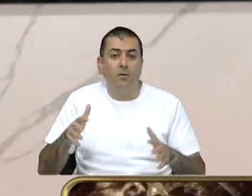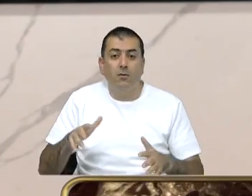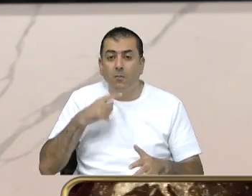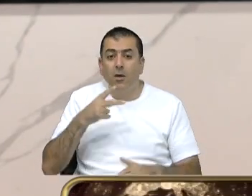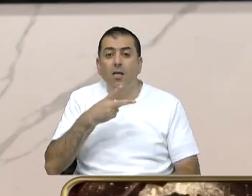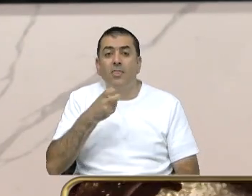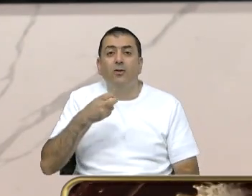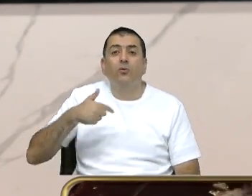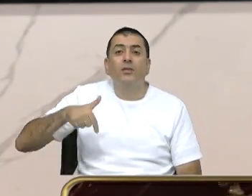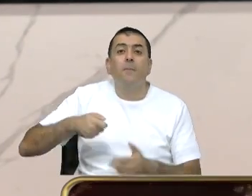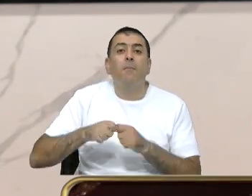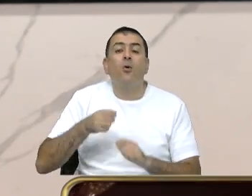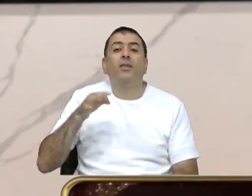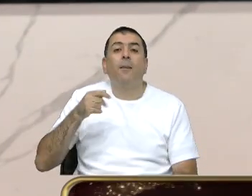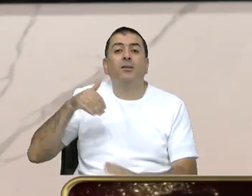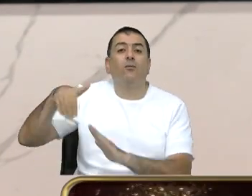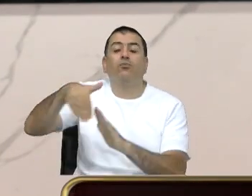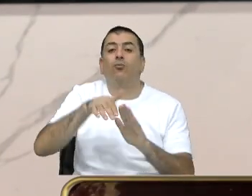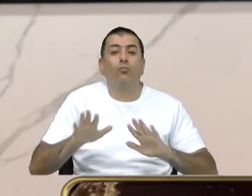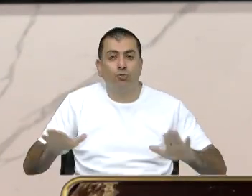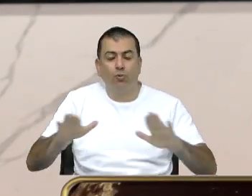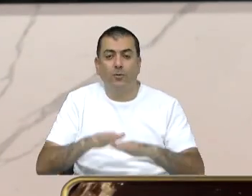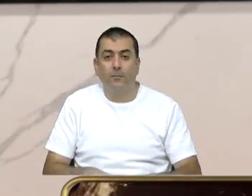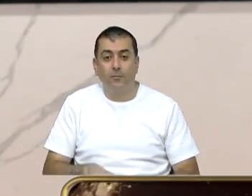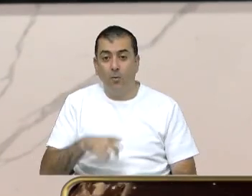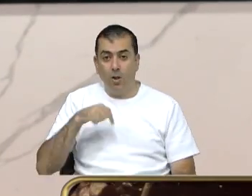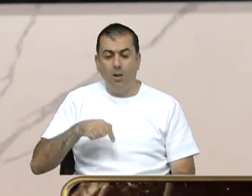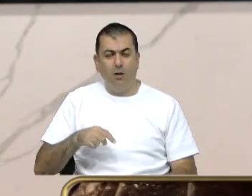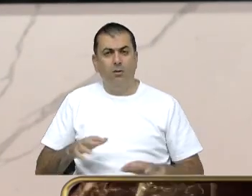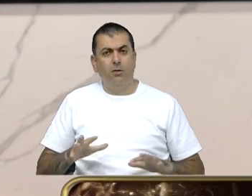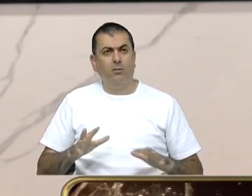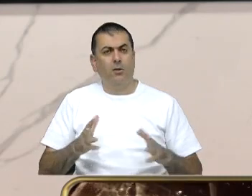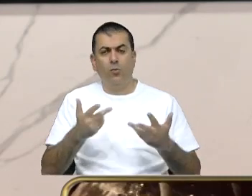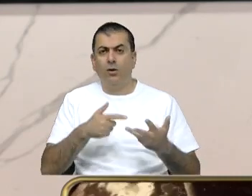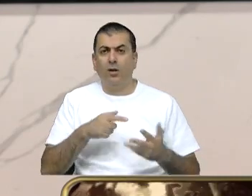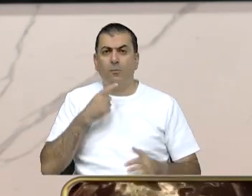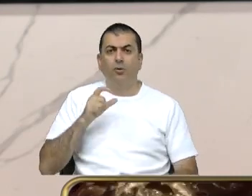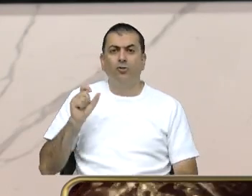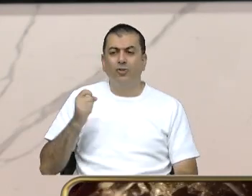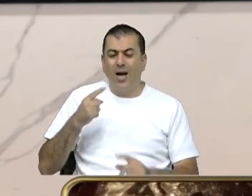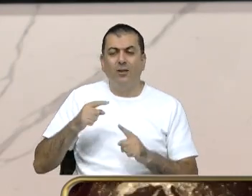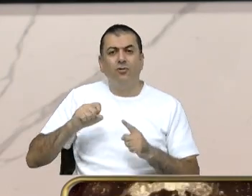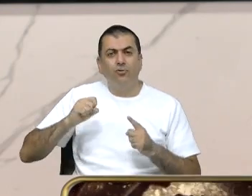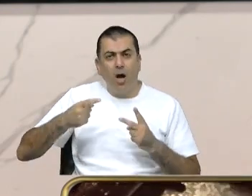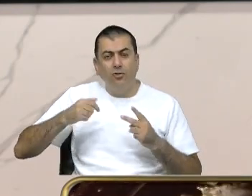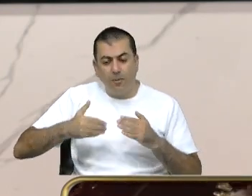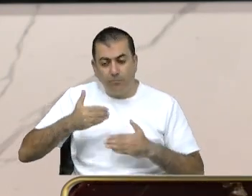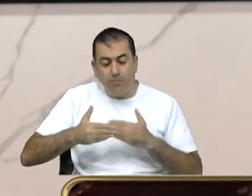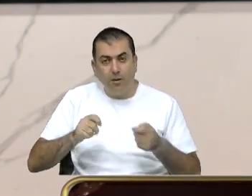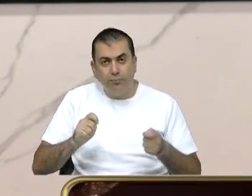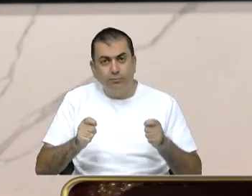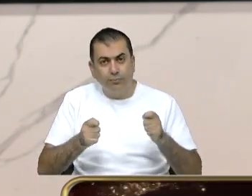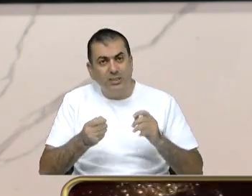260 مليون دينار على سبيل المثال هذا اذا بنشوف التطورات اللي بتصير شهر عن شهر في معدلات نمو